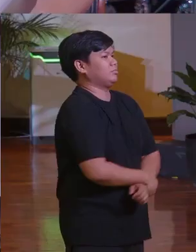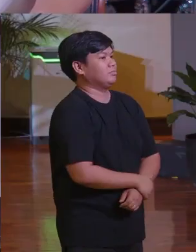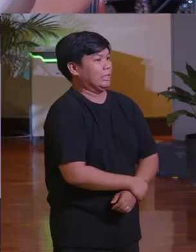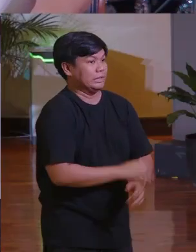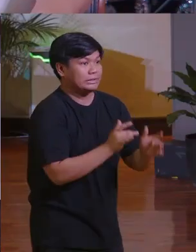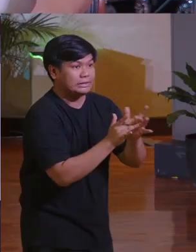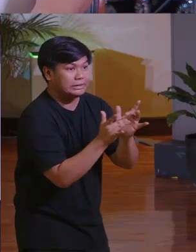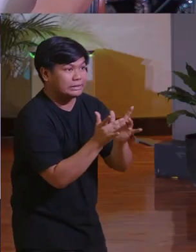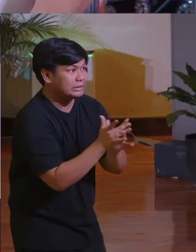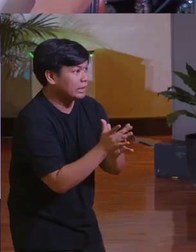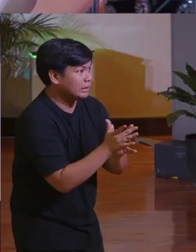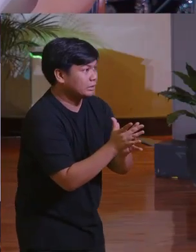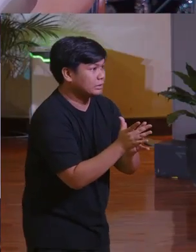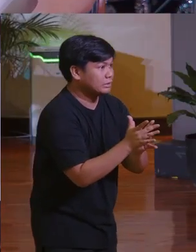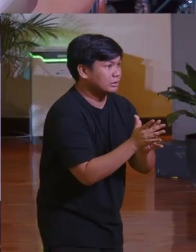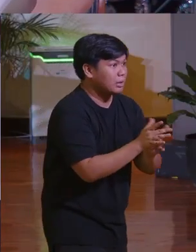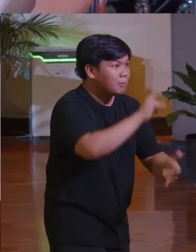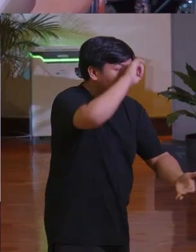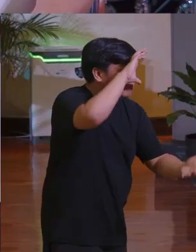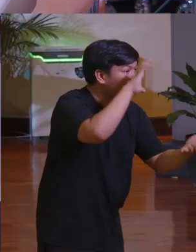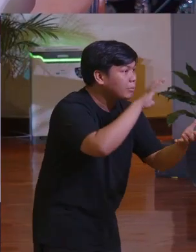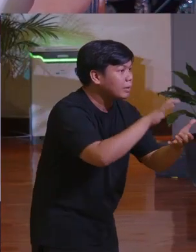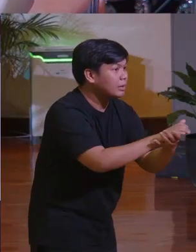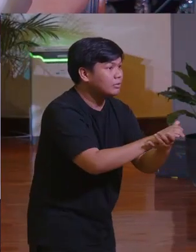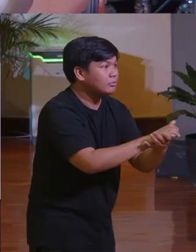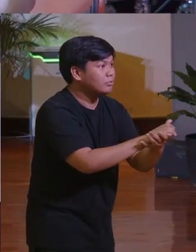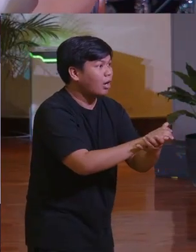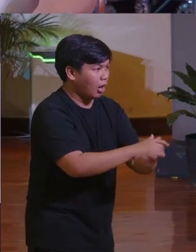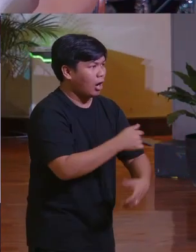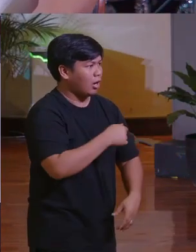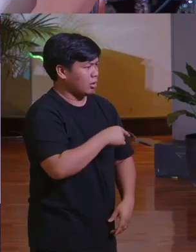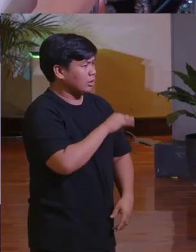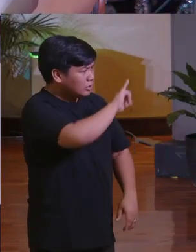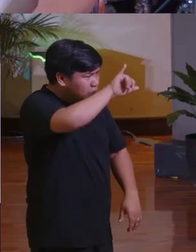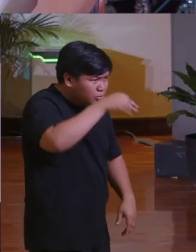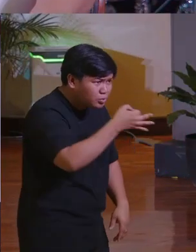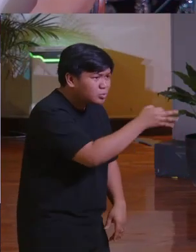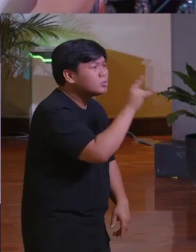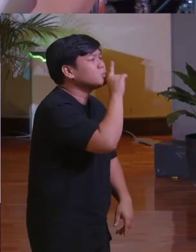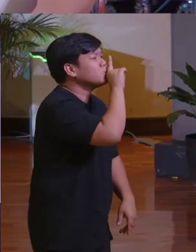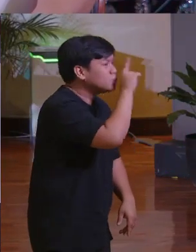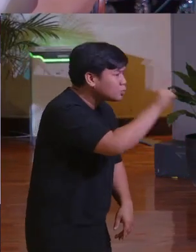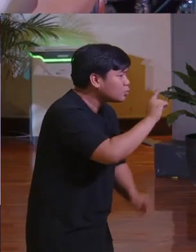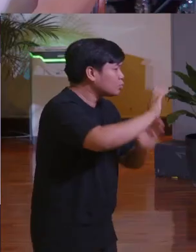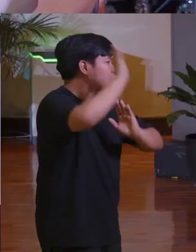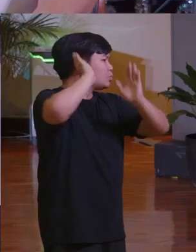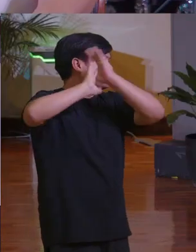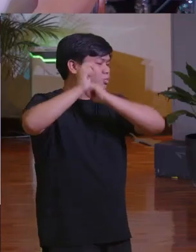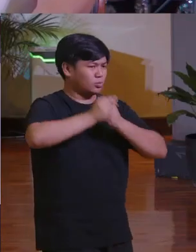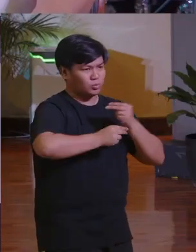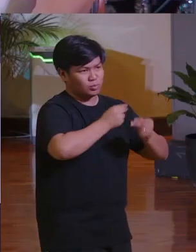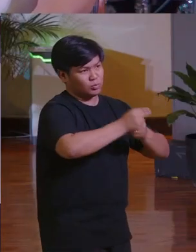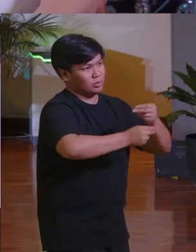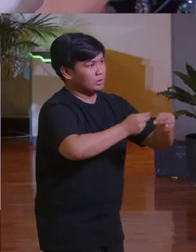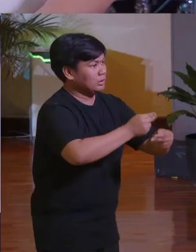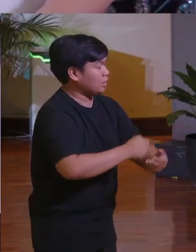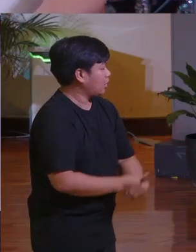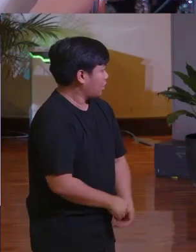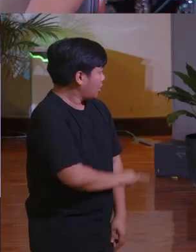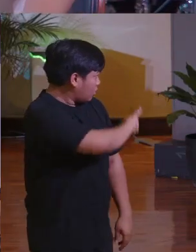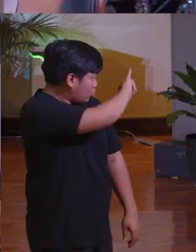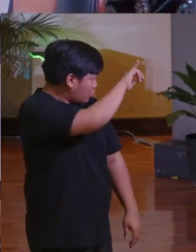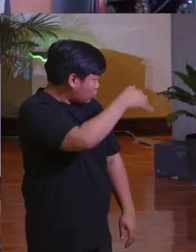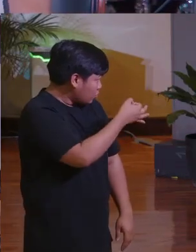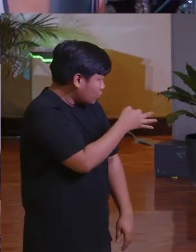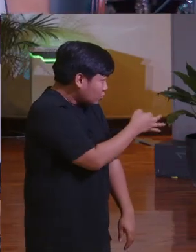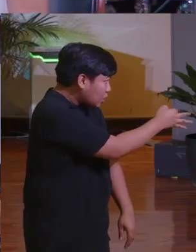Kristo mismo believed that he was a historical figure. For just as Jonah was 3 days